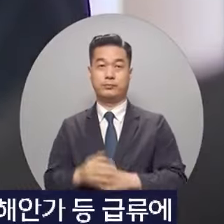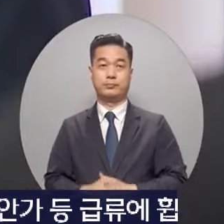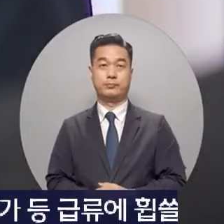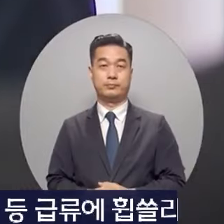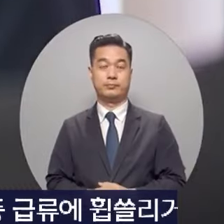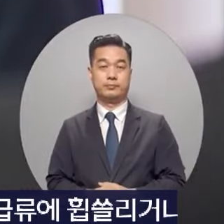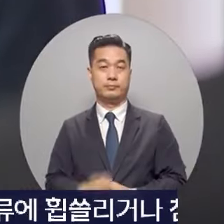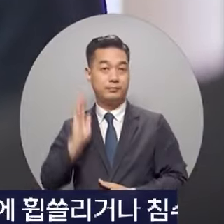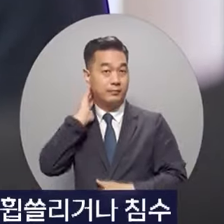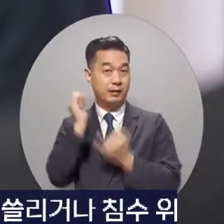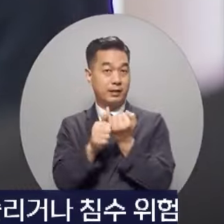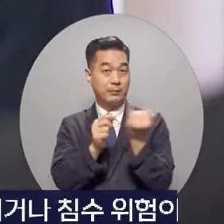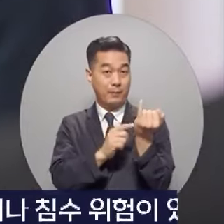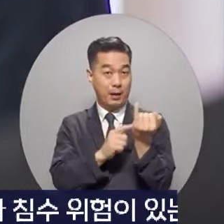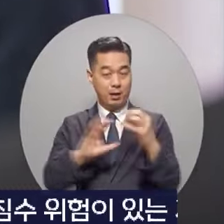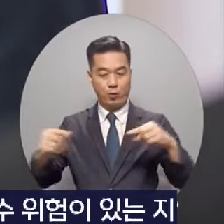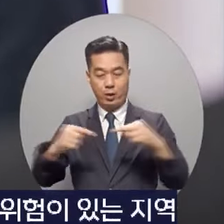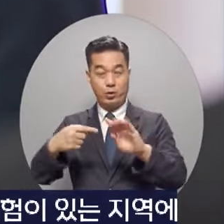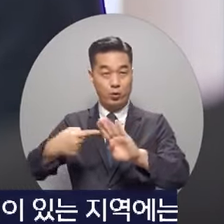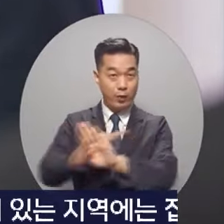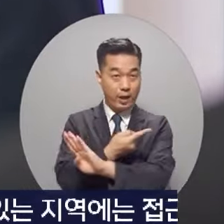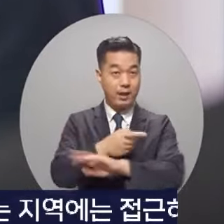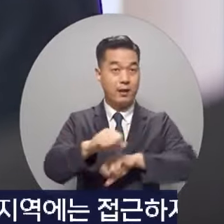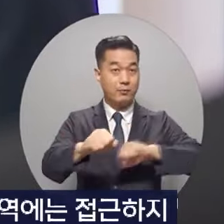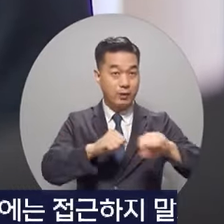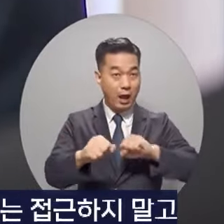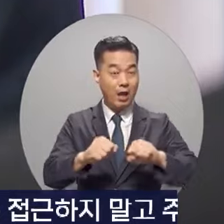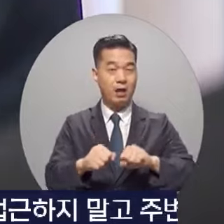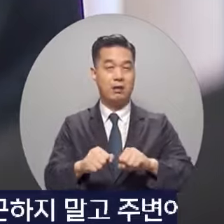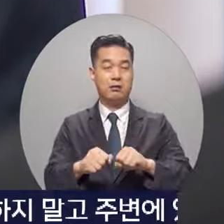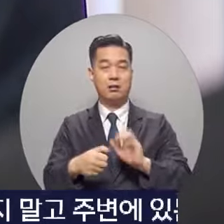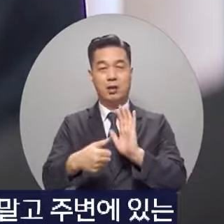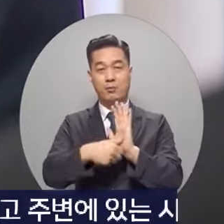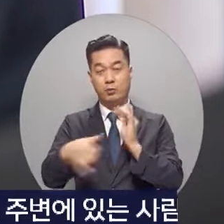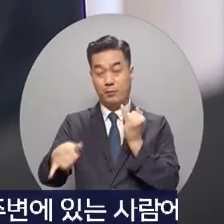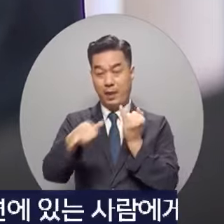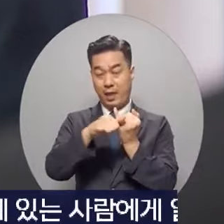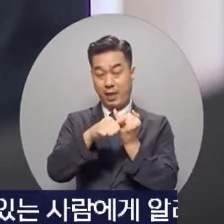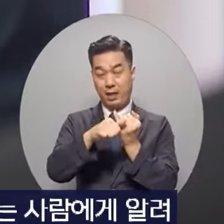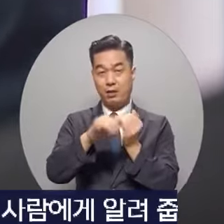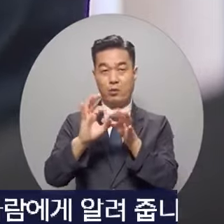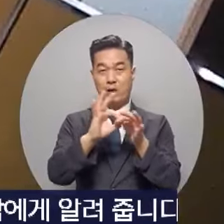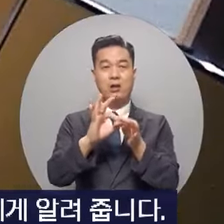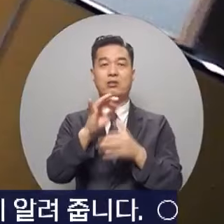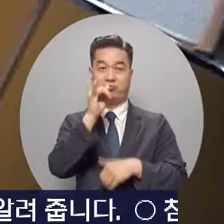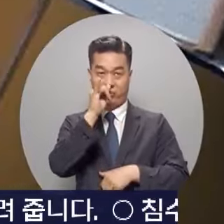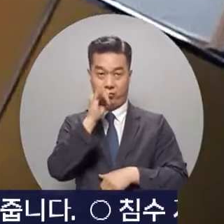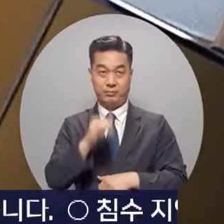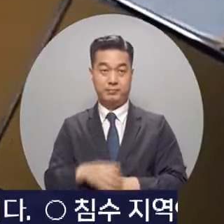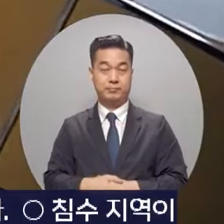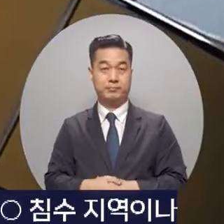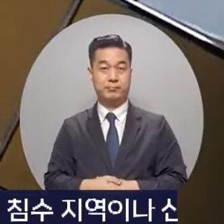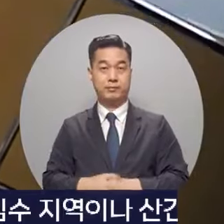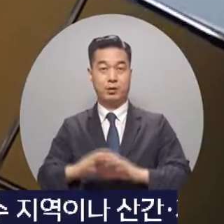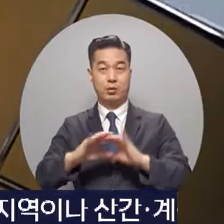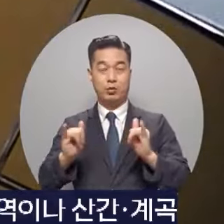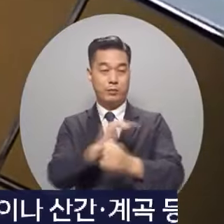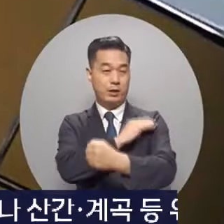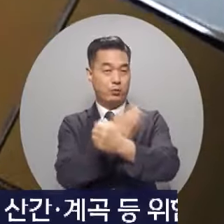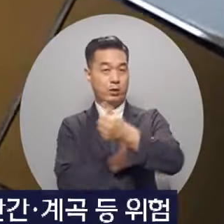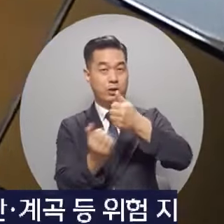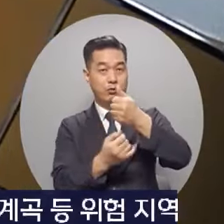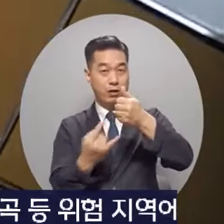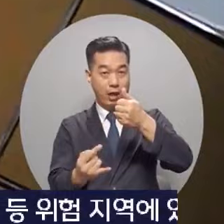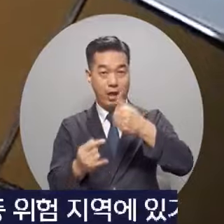김여사의 비교 분야 단독 행보는 공교롭게도 명품백 사건과 맞닿 있습니다 국민 권익이 검찰의